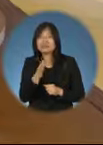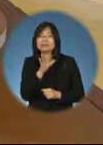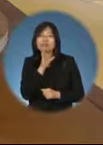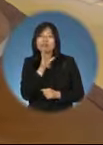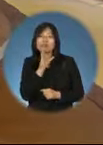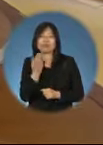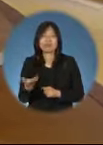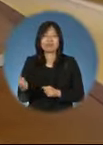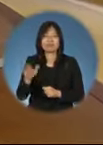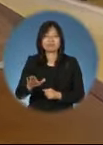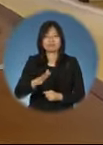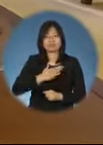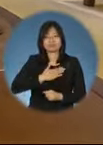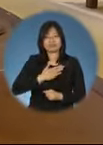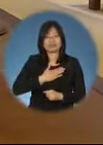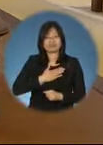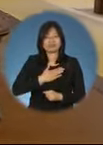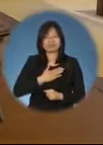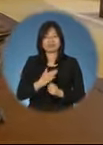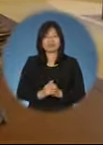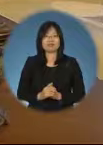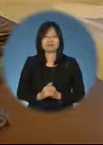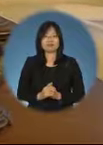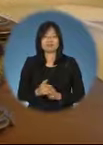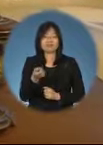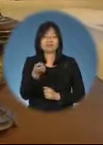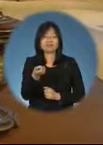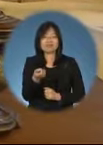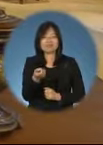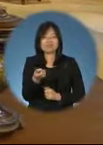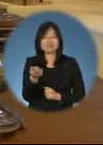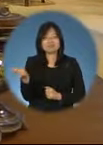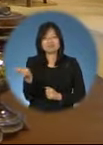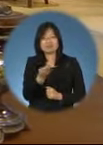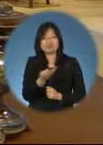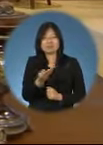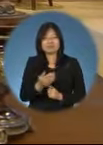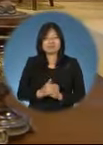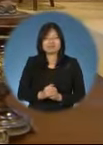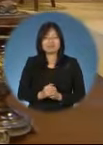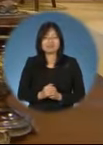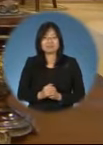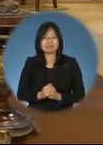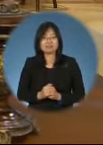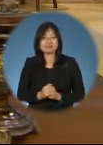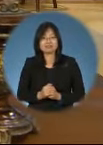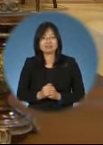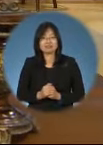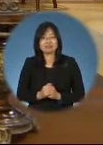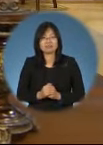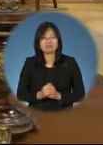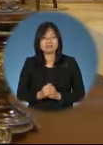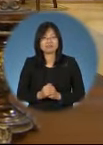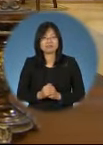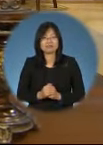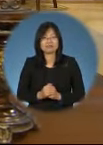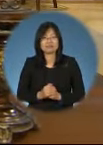그런데 저는 이렇게 좀 여러 가지가 뭐 나이브하다면